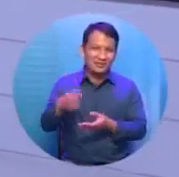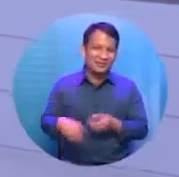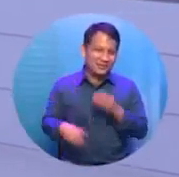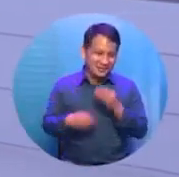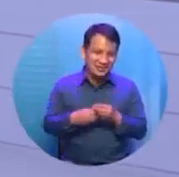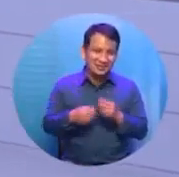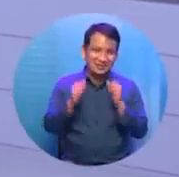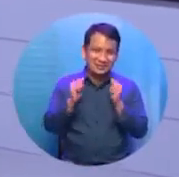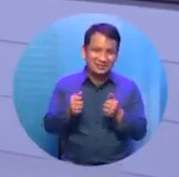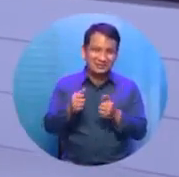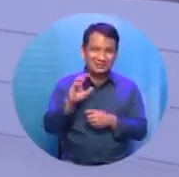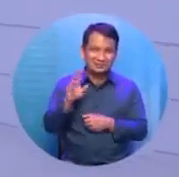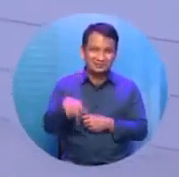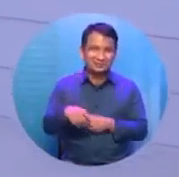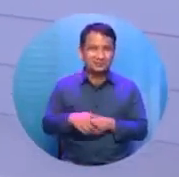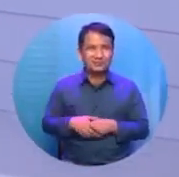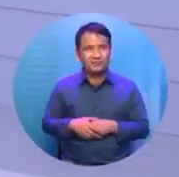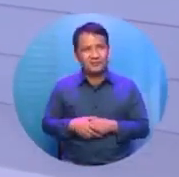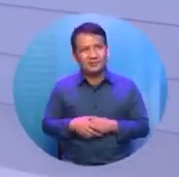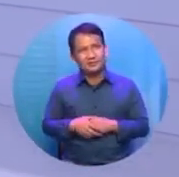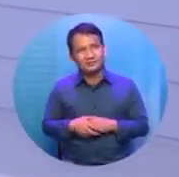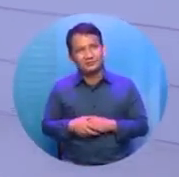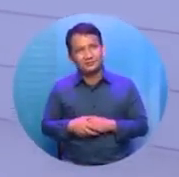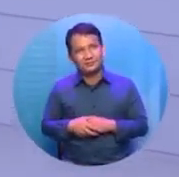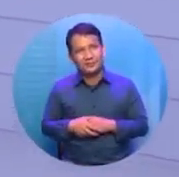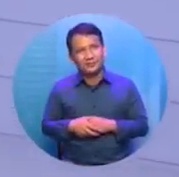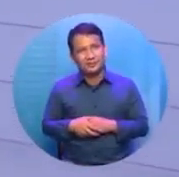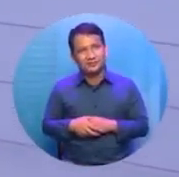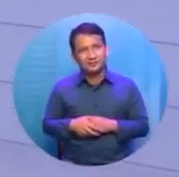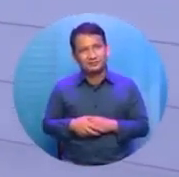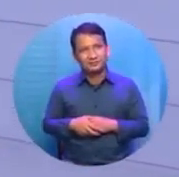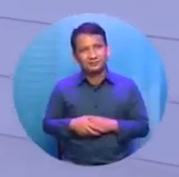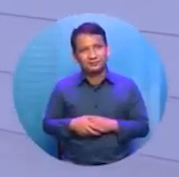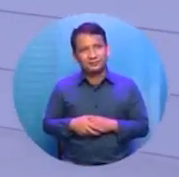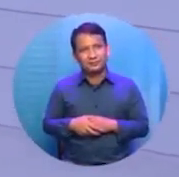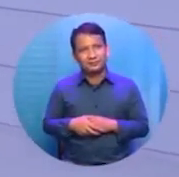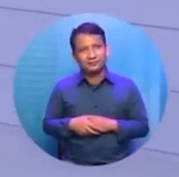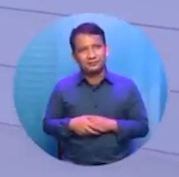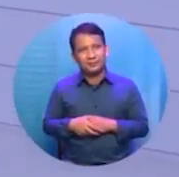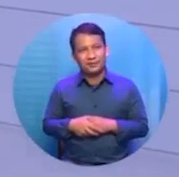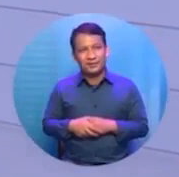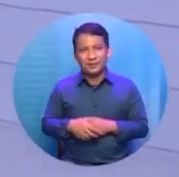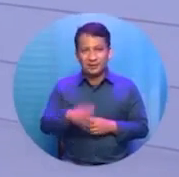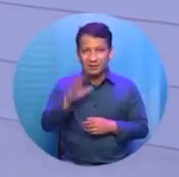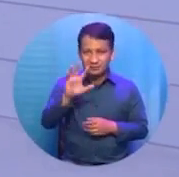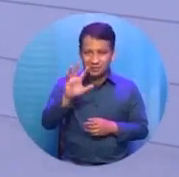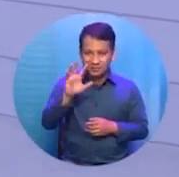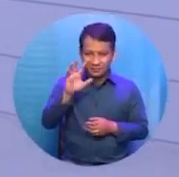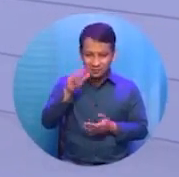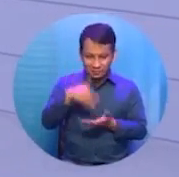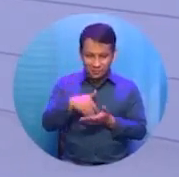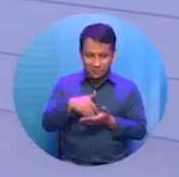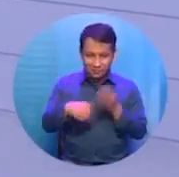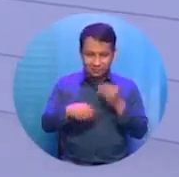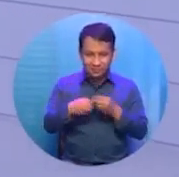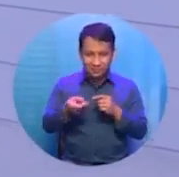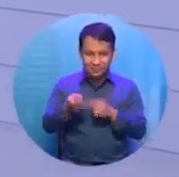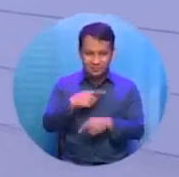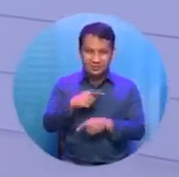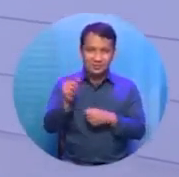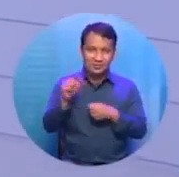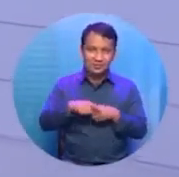2-5. 2-5. Thank you, sir. Congratulations po. Sige, so, 5,000 plus 2-5 load from